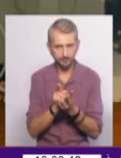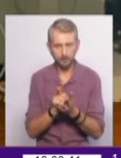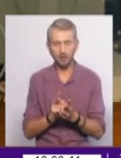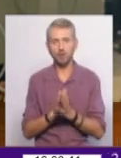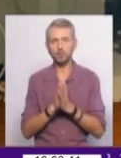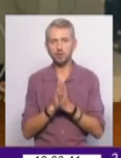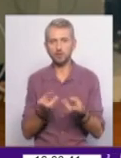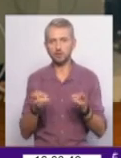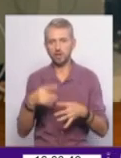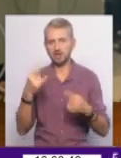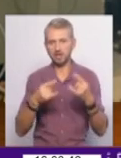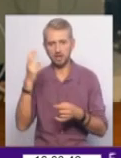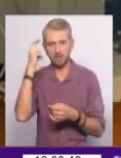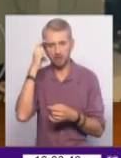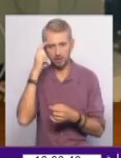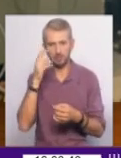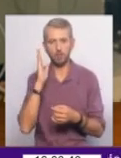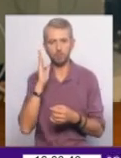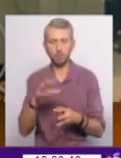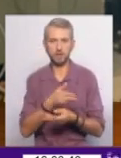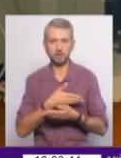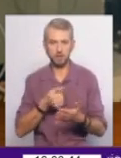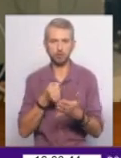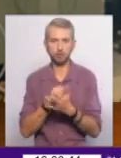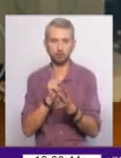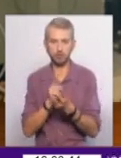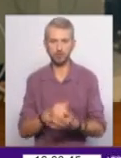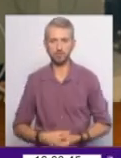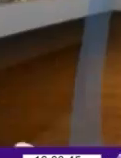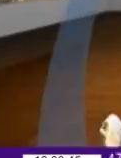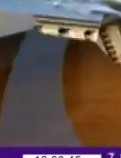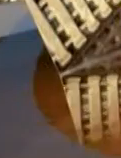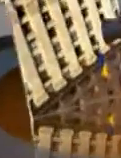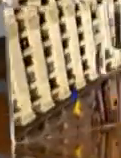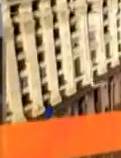Тож, будь ласка, залишайтеся на телеканалі «Київ», будьте з нами і до зустрічі.